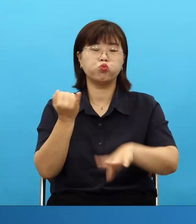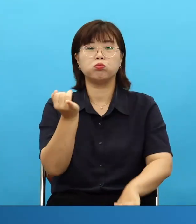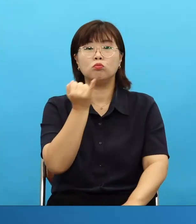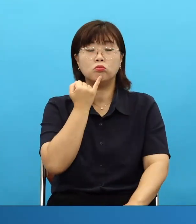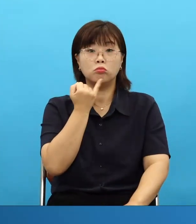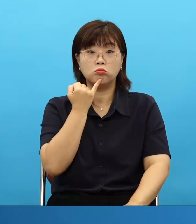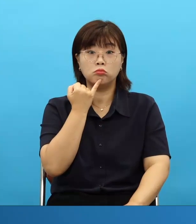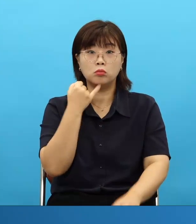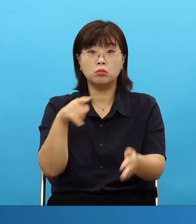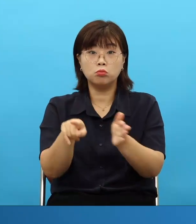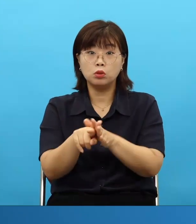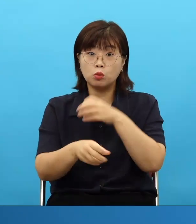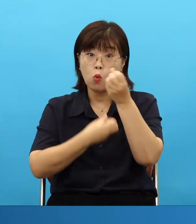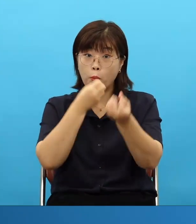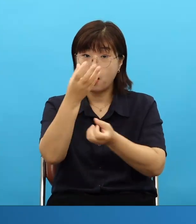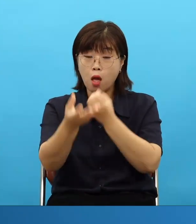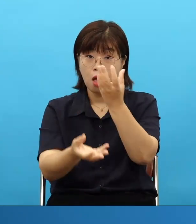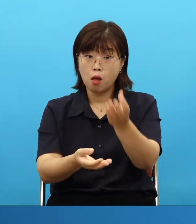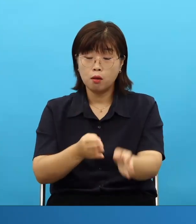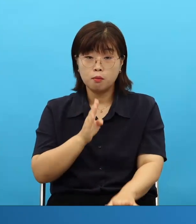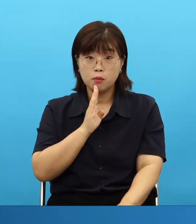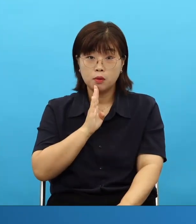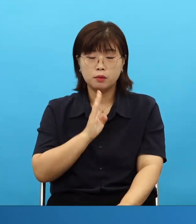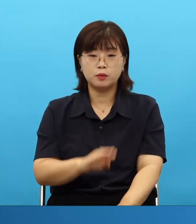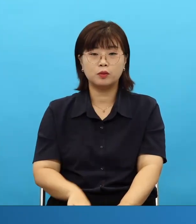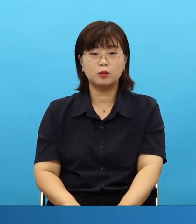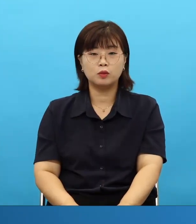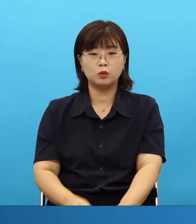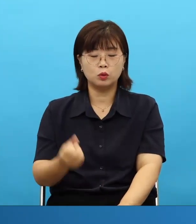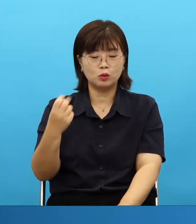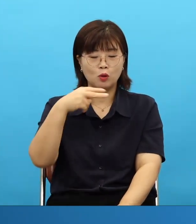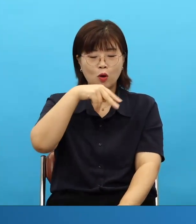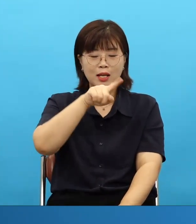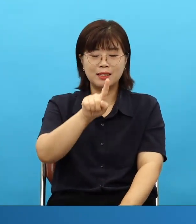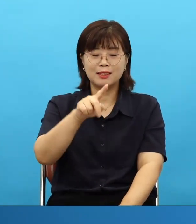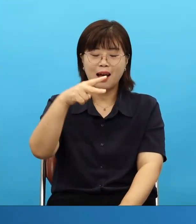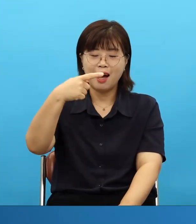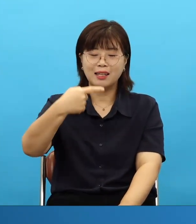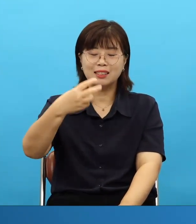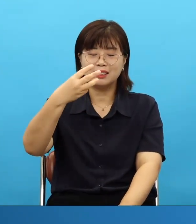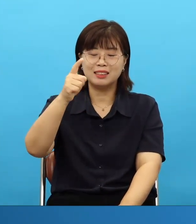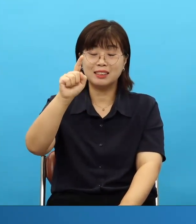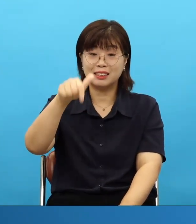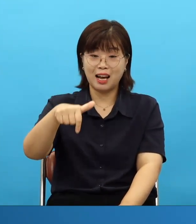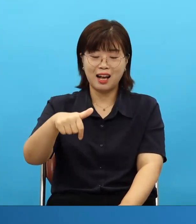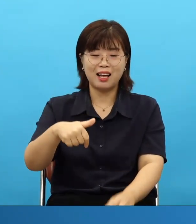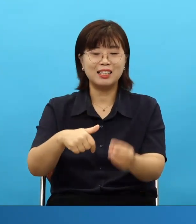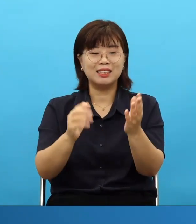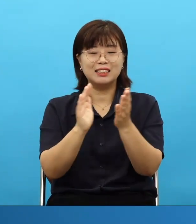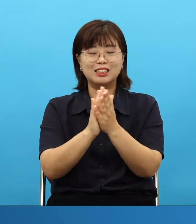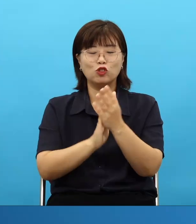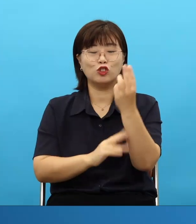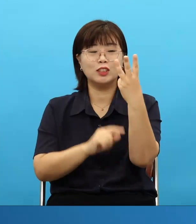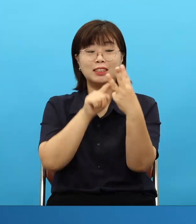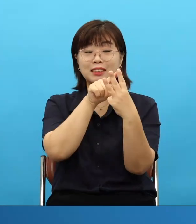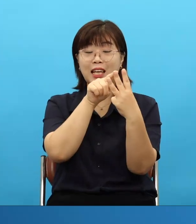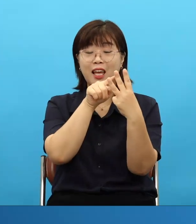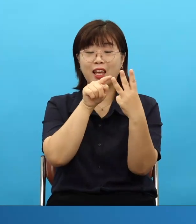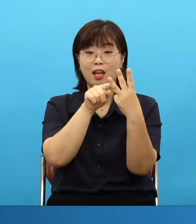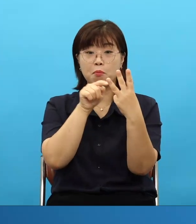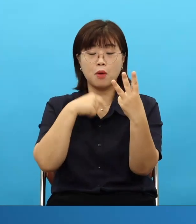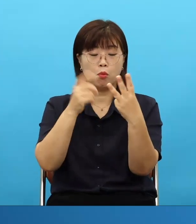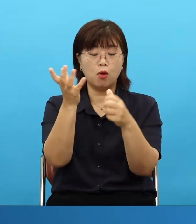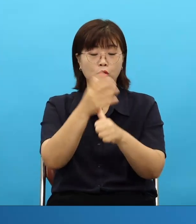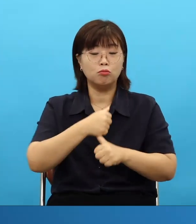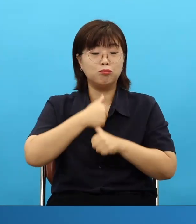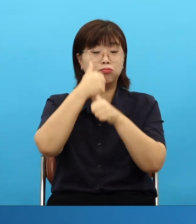filled. 심지어 죽게 된 사드락 메사 아벤노가 뭐라고 말했습니까? And Shadrach, Meshach, and Abednego, they were facing, and they're on the verge of